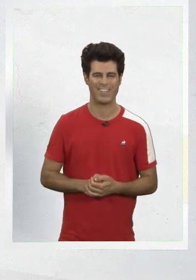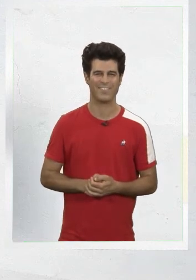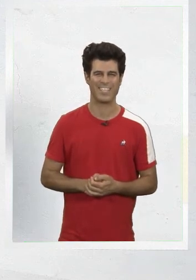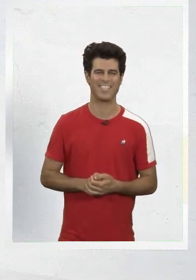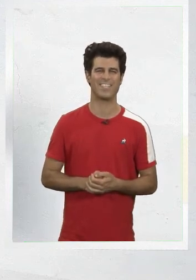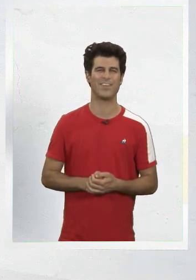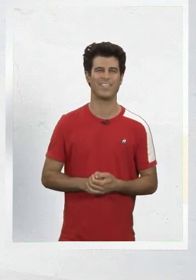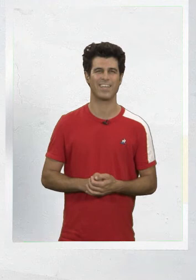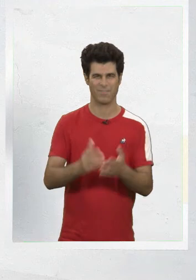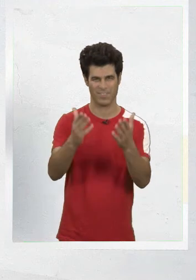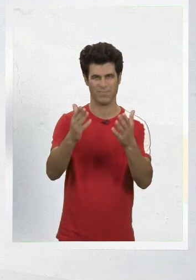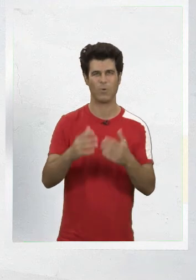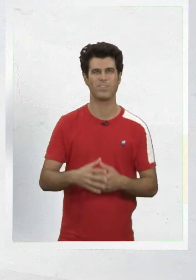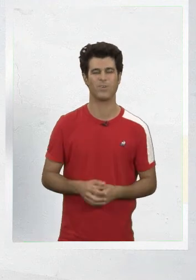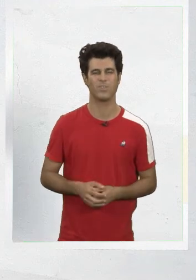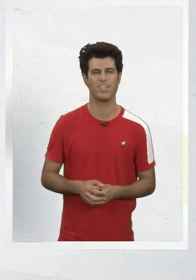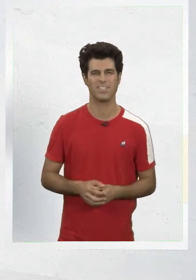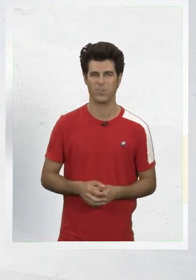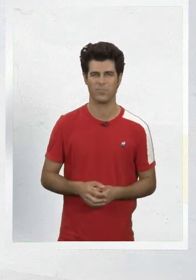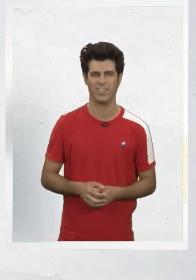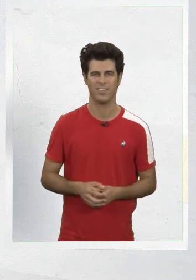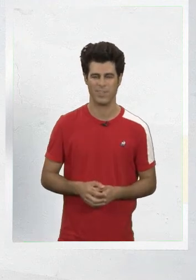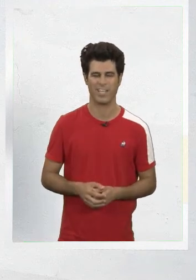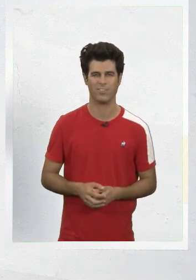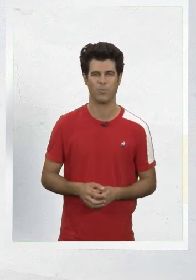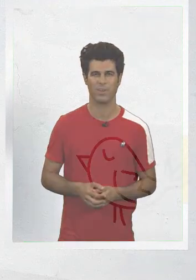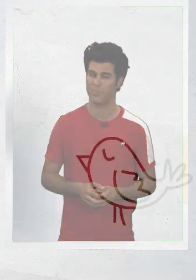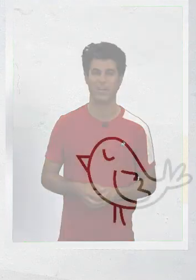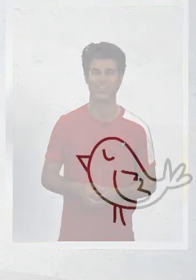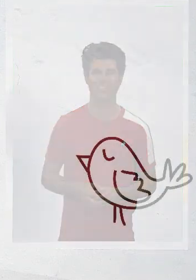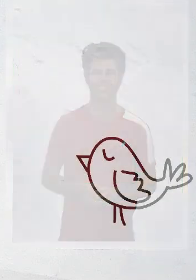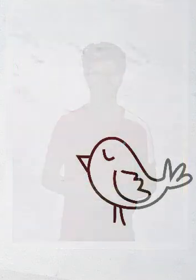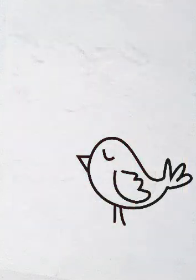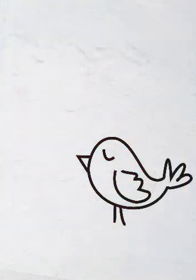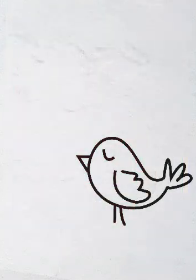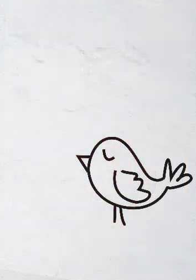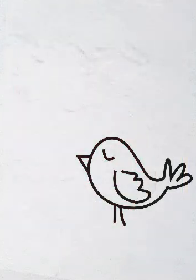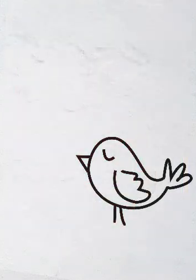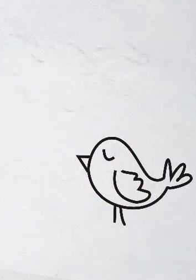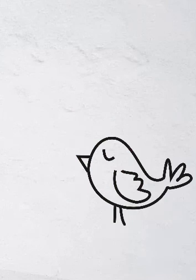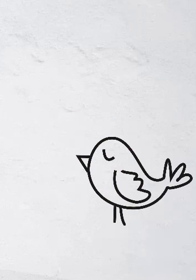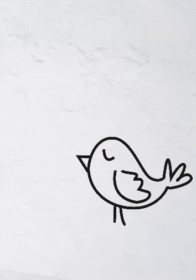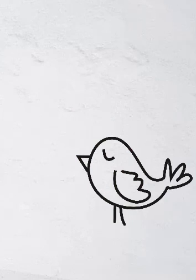טוב. אבל לפני שנדבר איתכם, בואו תראו איזה יופי מנגן תומר ומרגש. תראו.